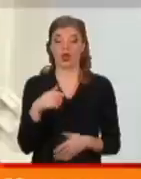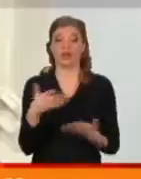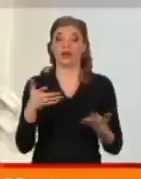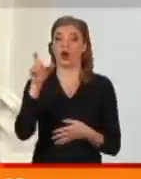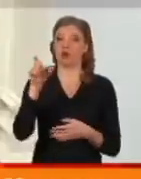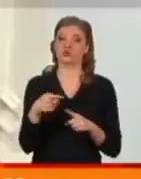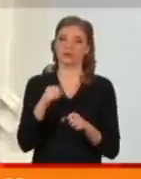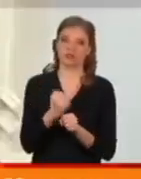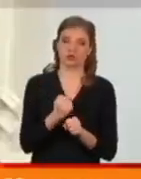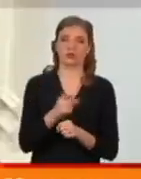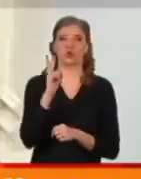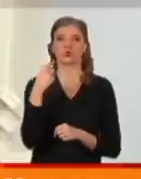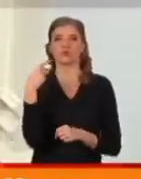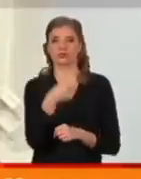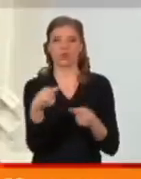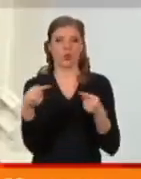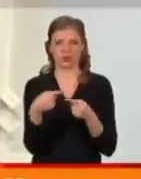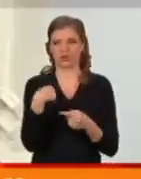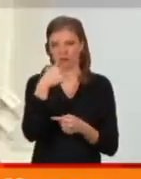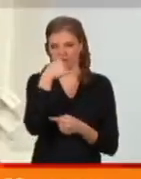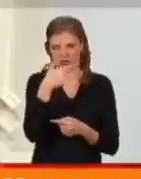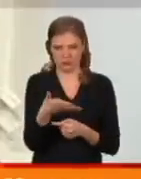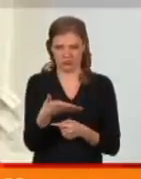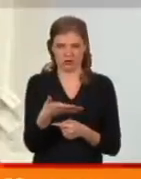це зробила, хто вистрілив, конкретно ми не зможемо